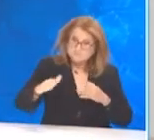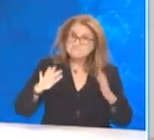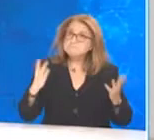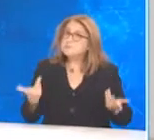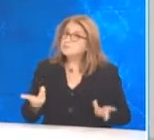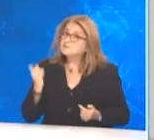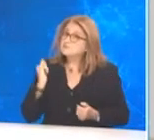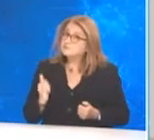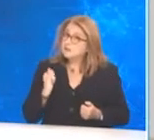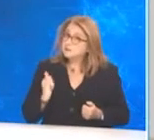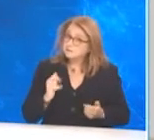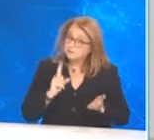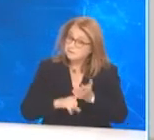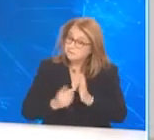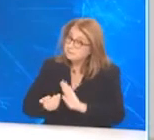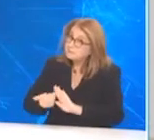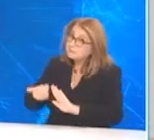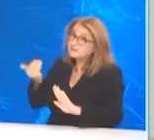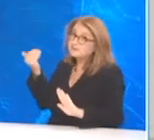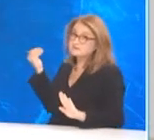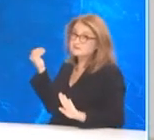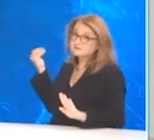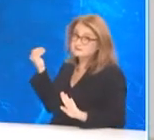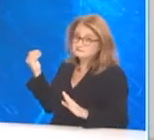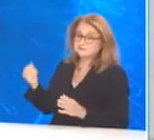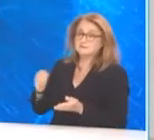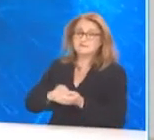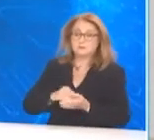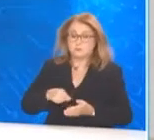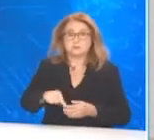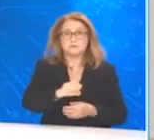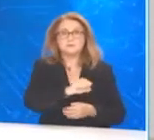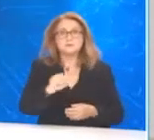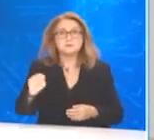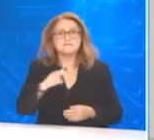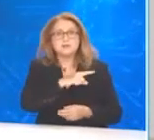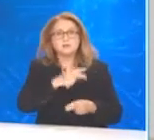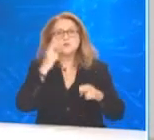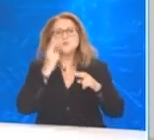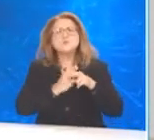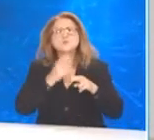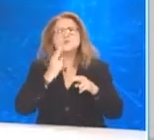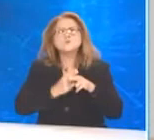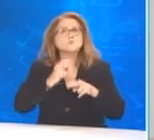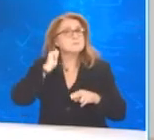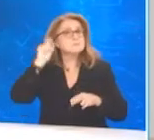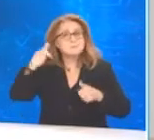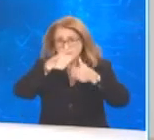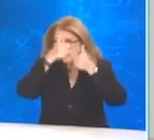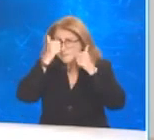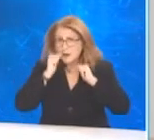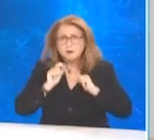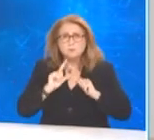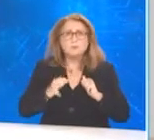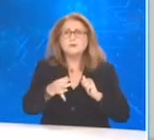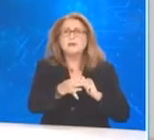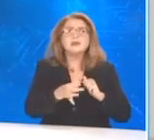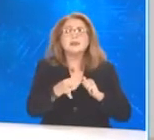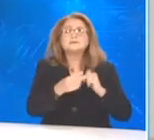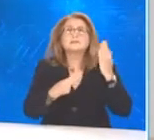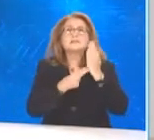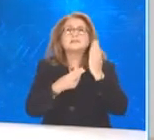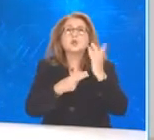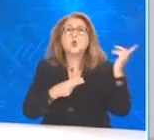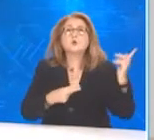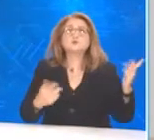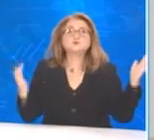αργήσει. Το ένα είναι αυτό. Και το δεύτερο, το Σάββατο έχουμε στην Τίνο, θα έχουμε την εορτή. Εκεί πώς θα διασφαλίσουμε ότι ο